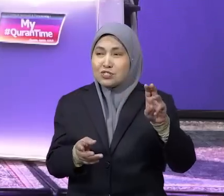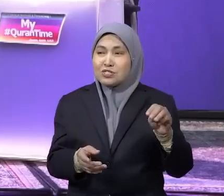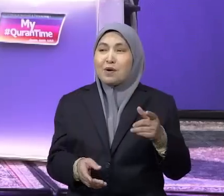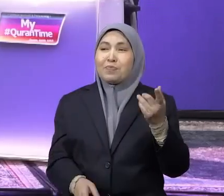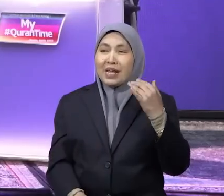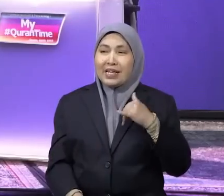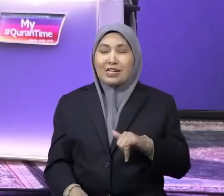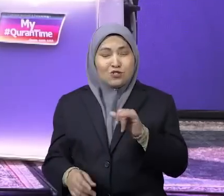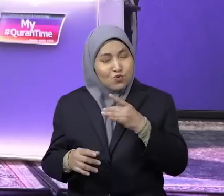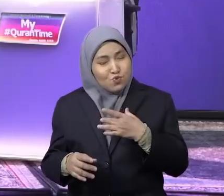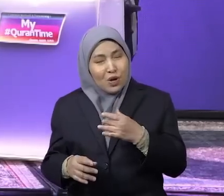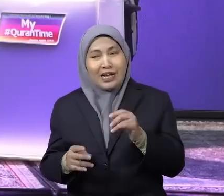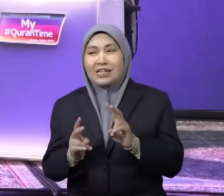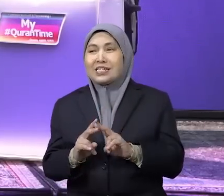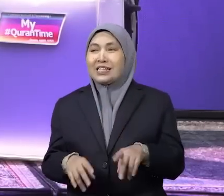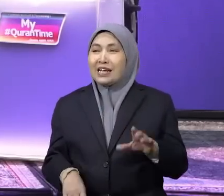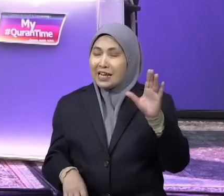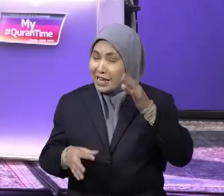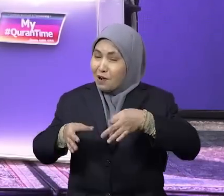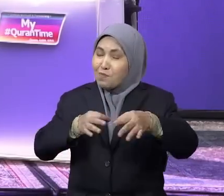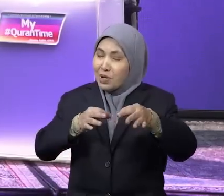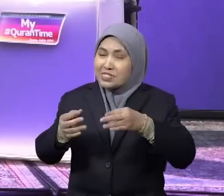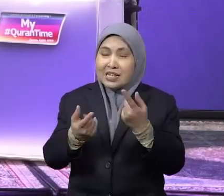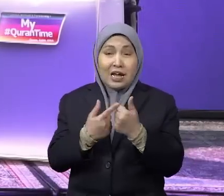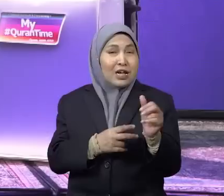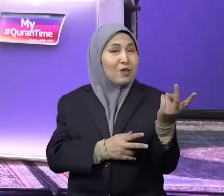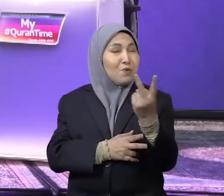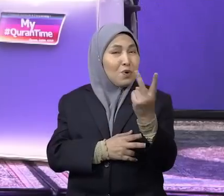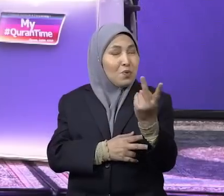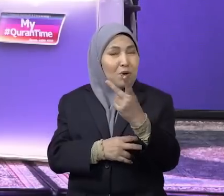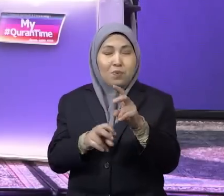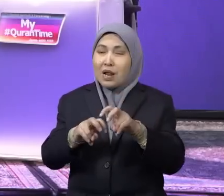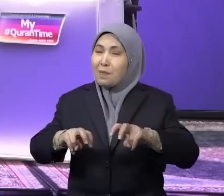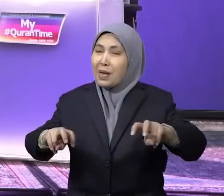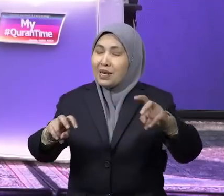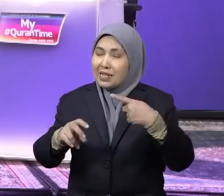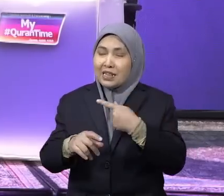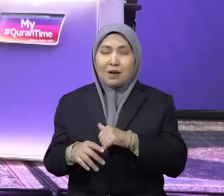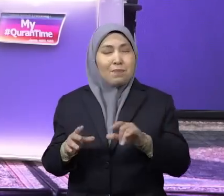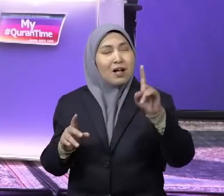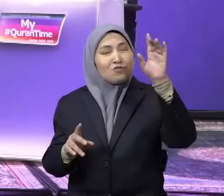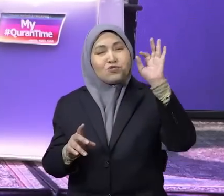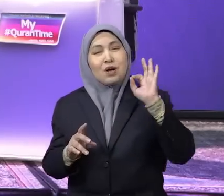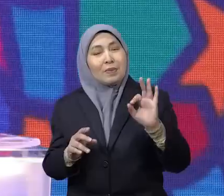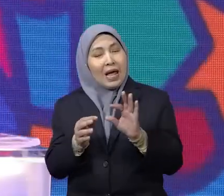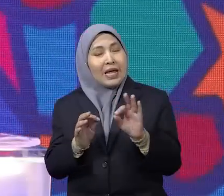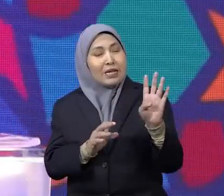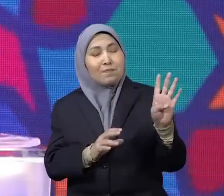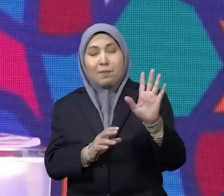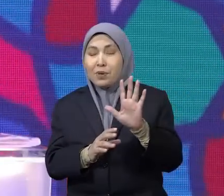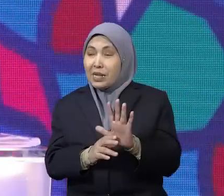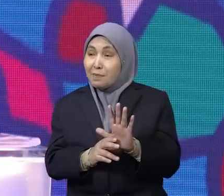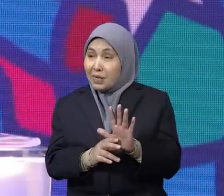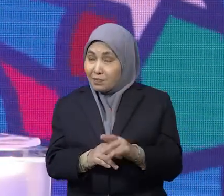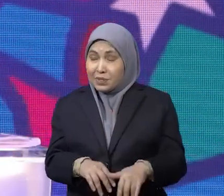sebenarnya kalau tak mendengar kupasan daripada kedua ahli panel kita. Subhanallah. Jadi kita baca ayat yang ke-45. Tuan-tuan dan